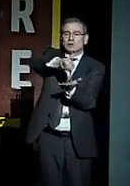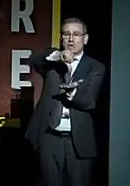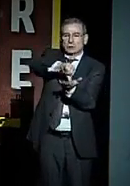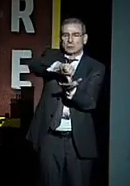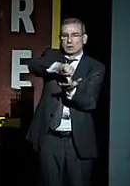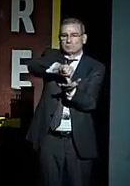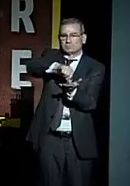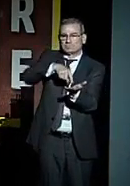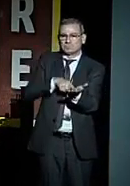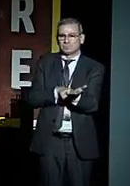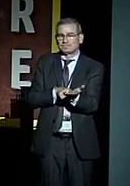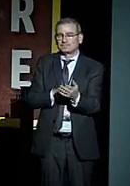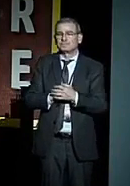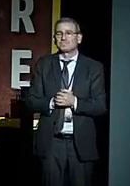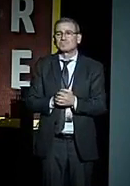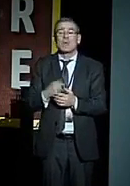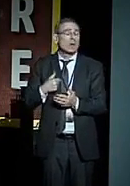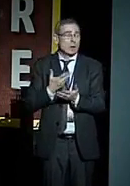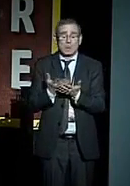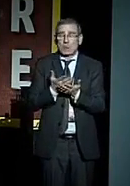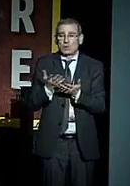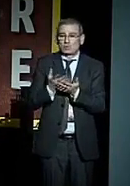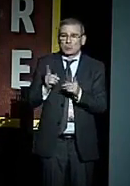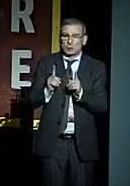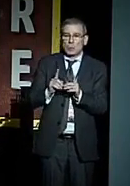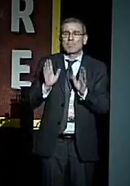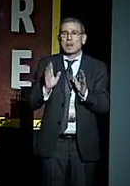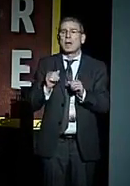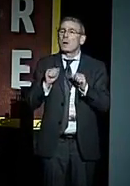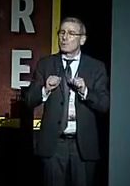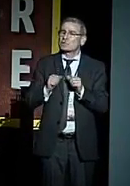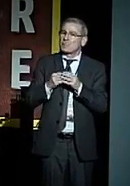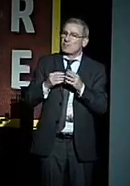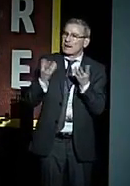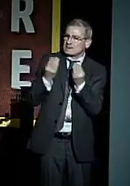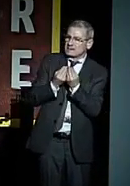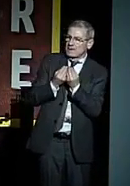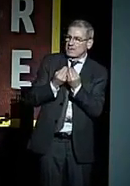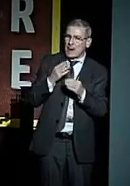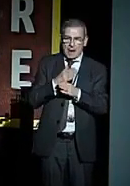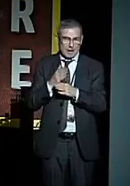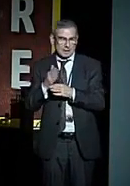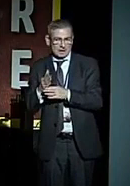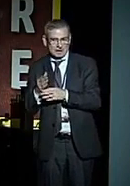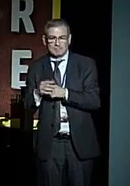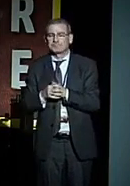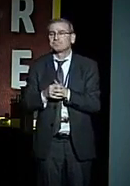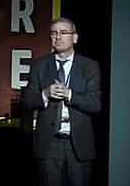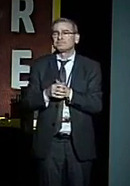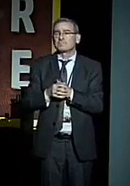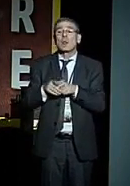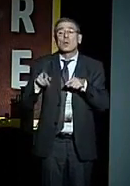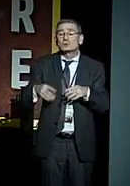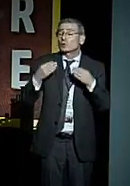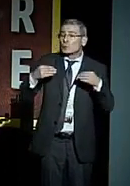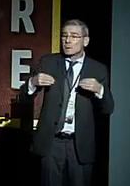bisogno. Io non lo racconterò, spero che lo possiamo fare con il partito insieme, perché questo è uno strumento di lavoro, uno strumento